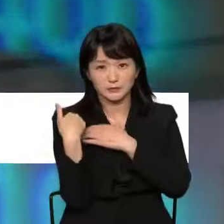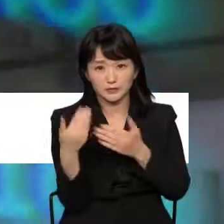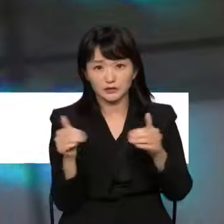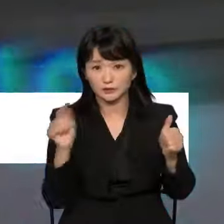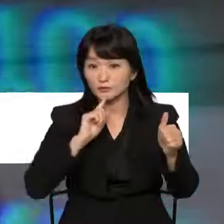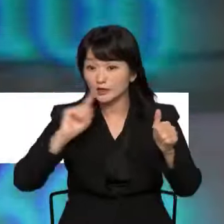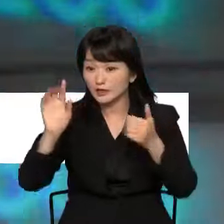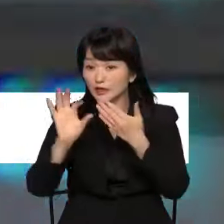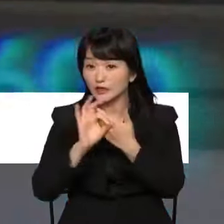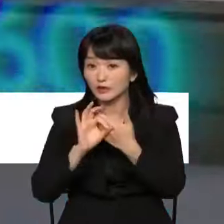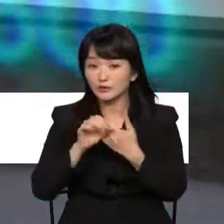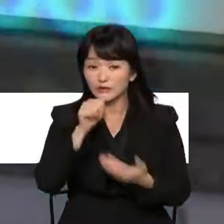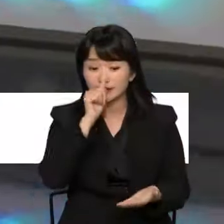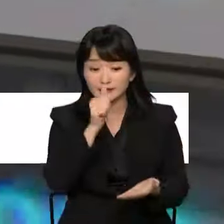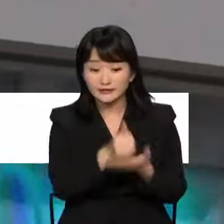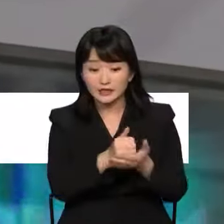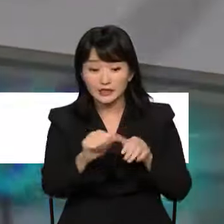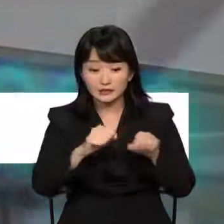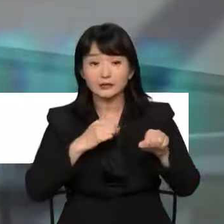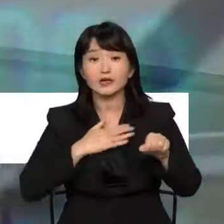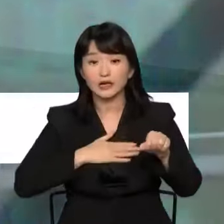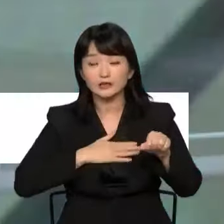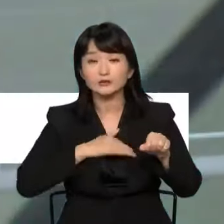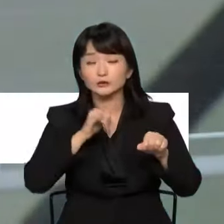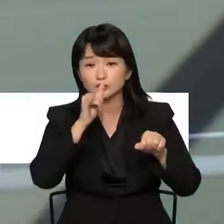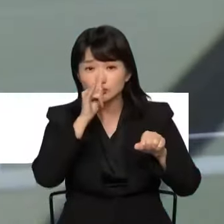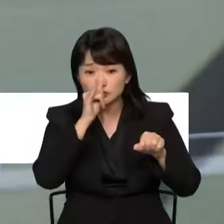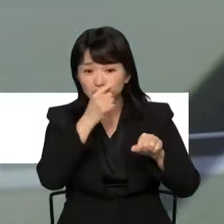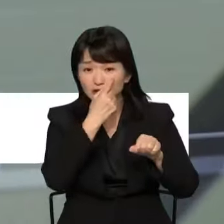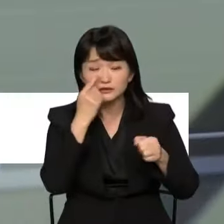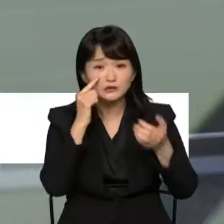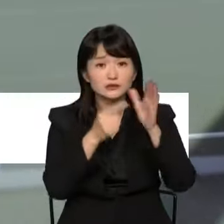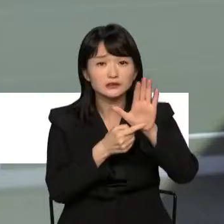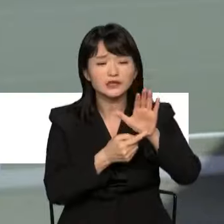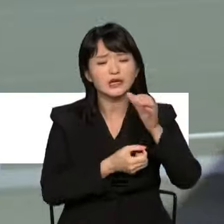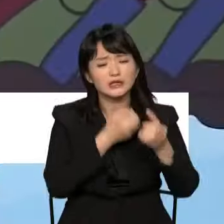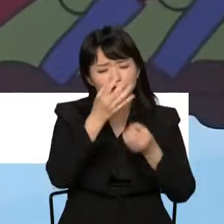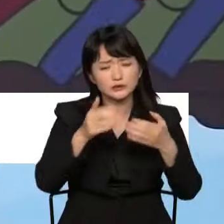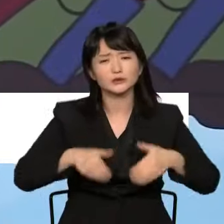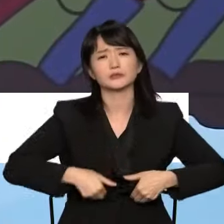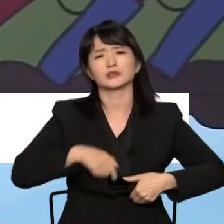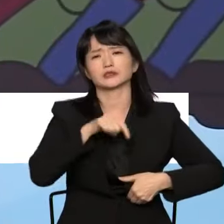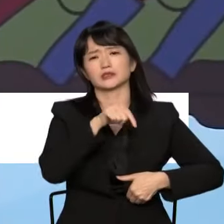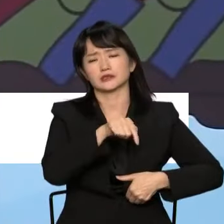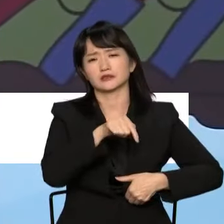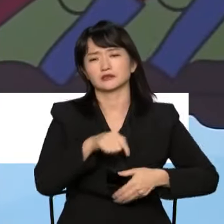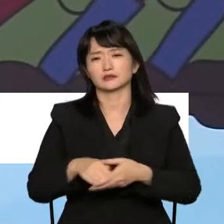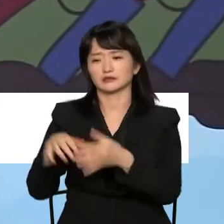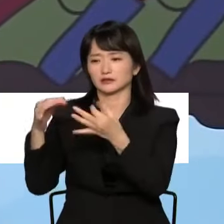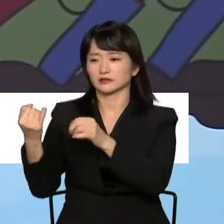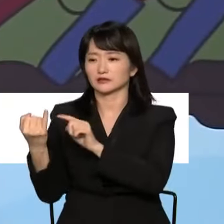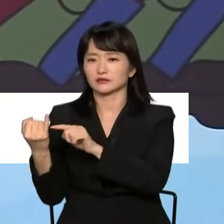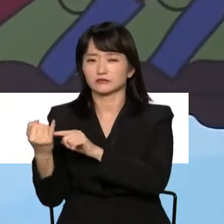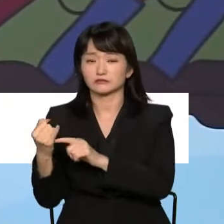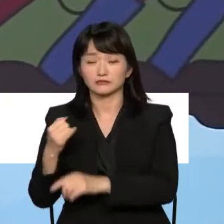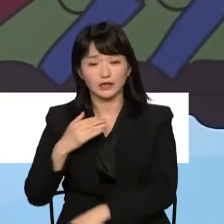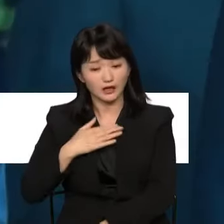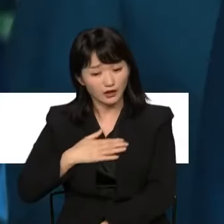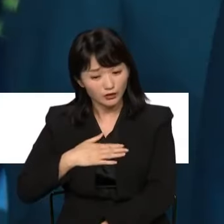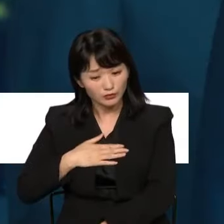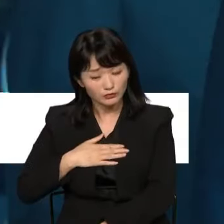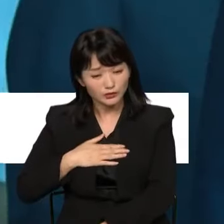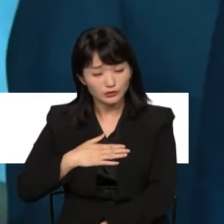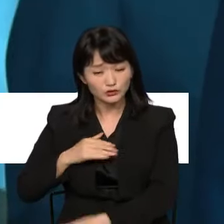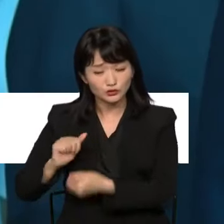기소하려면 범행이 이뤄지는 걸 인지했다는 점을 뒷받침하기 위한 증거나 진술이 필요한데 김 여사의 경우 미필적 인식을 입증할